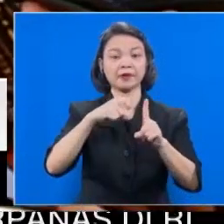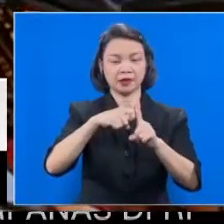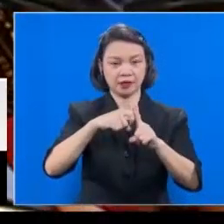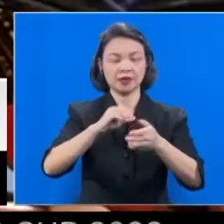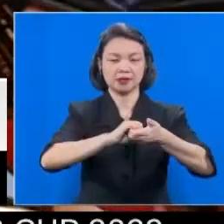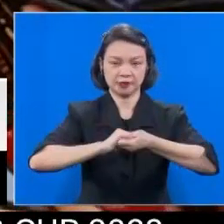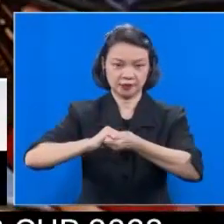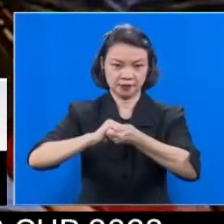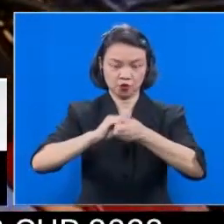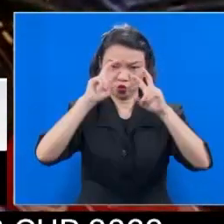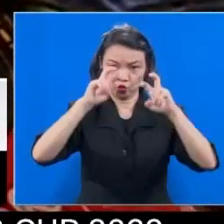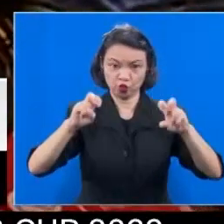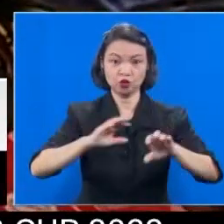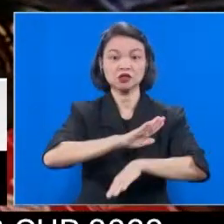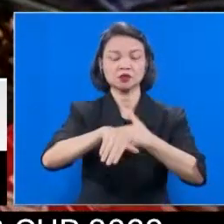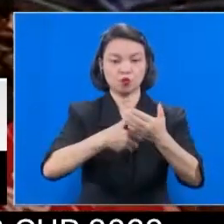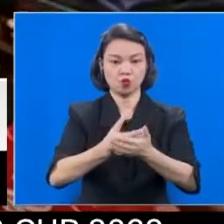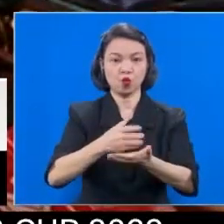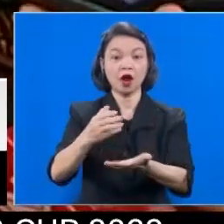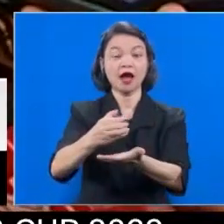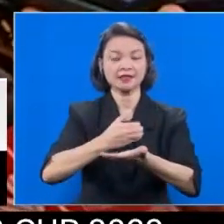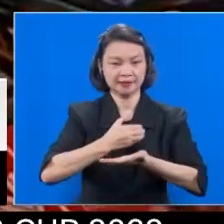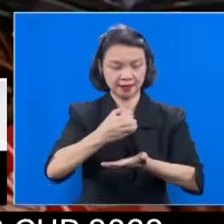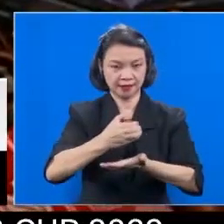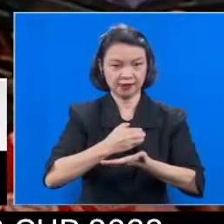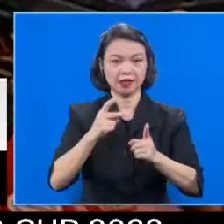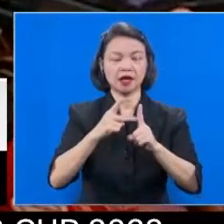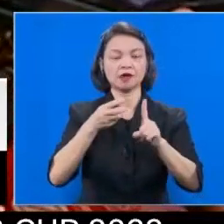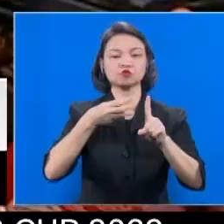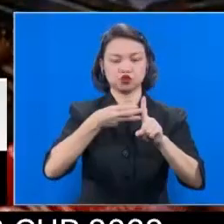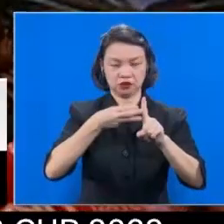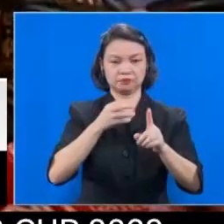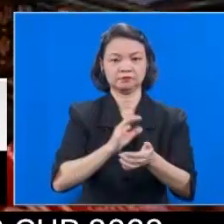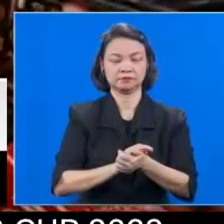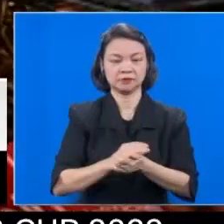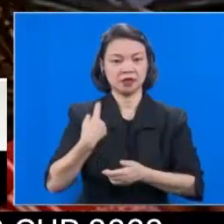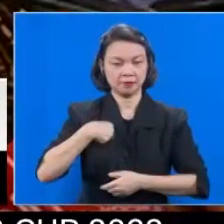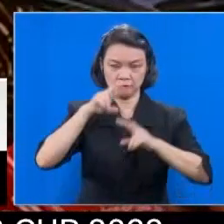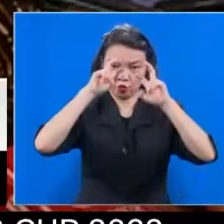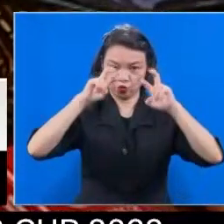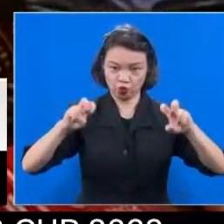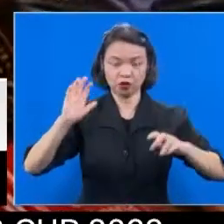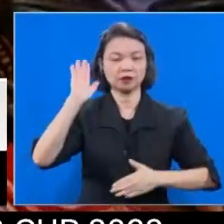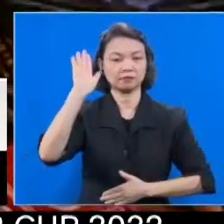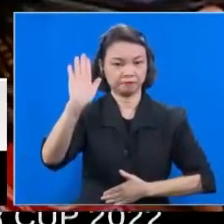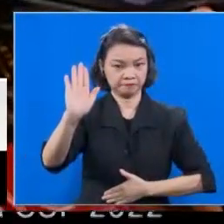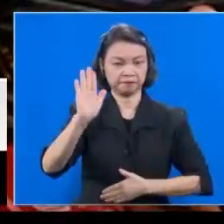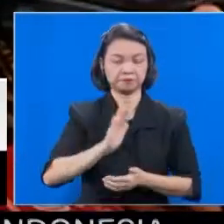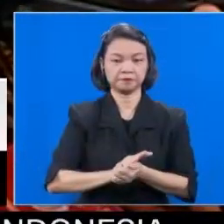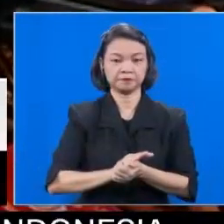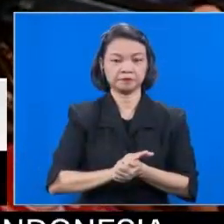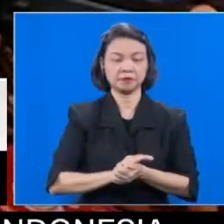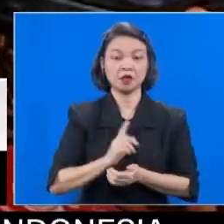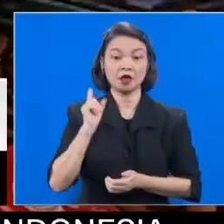lebih jauh sekatnya Tama itu kemudian yang kedua kami juga nanti akan mengkaji mengkaji lebih jauh Apakah ada